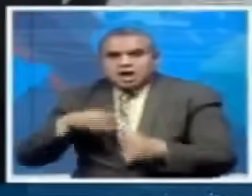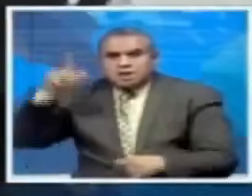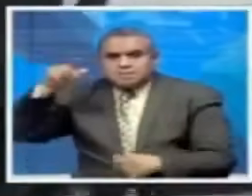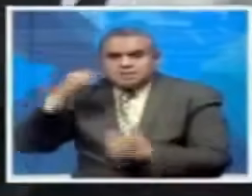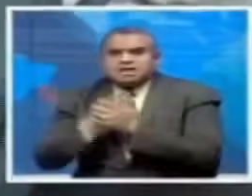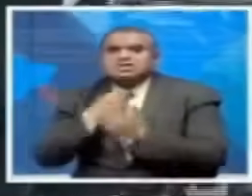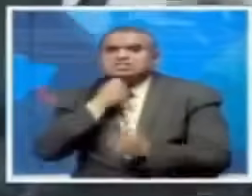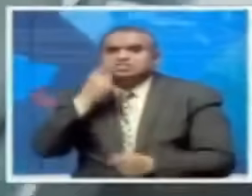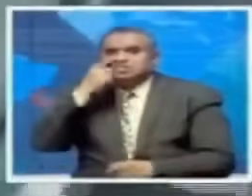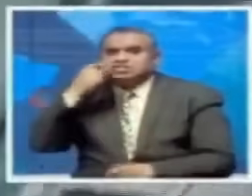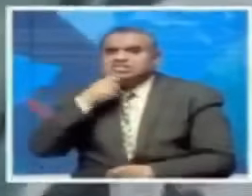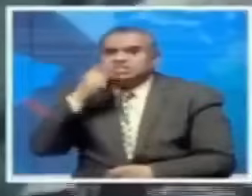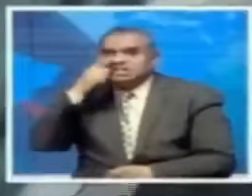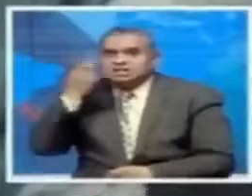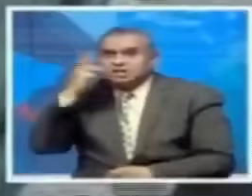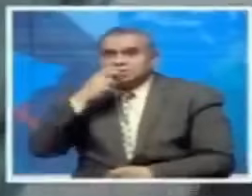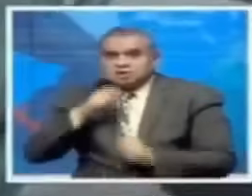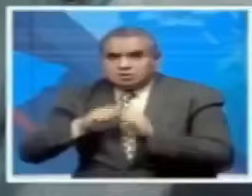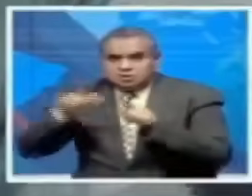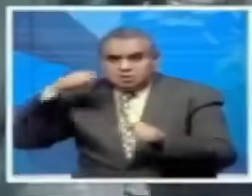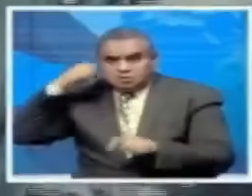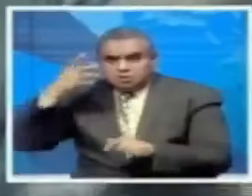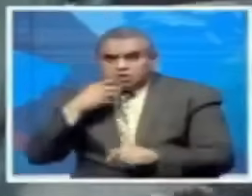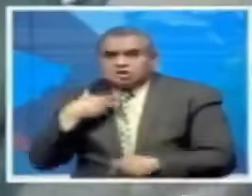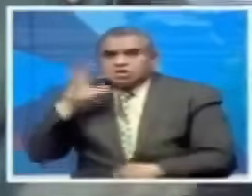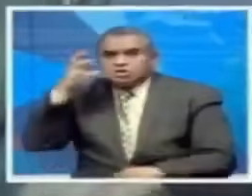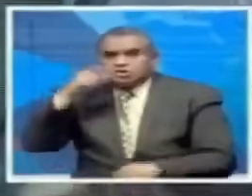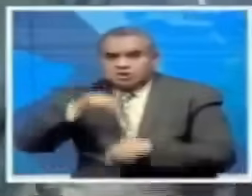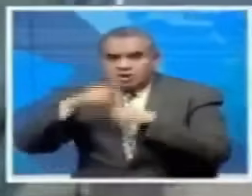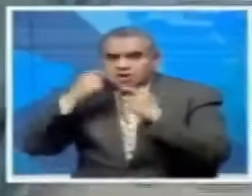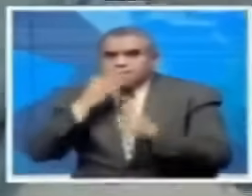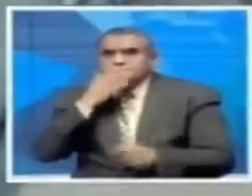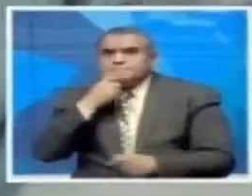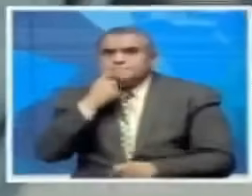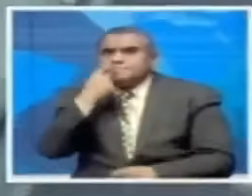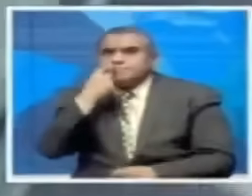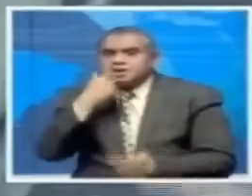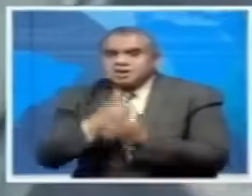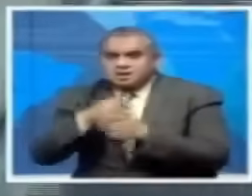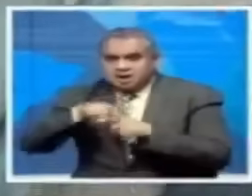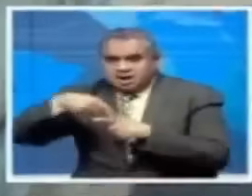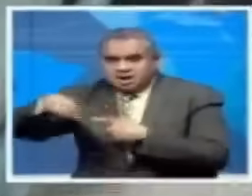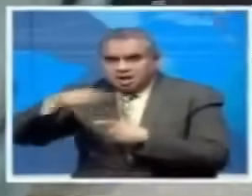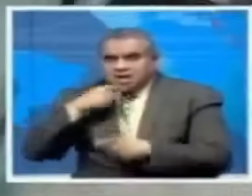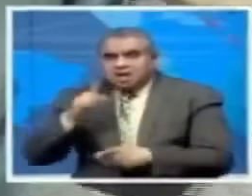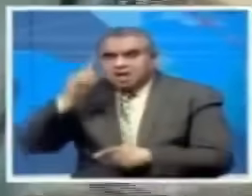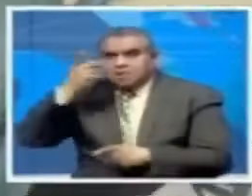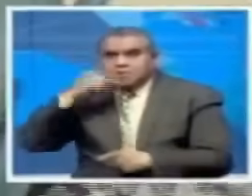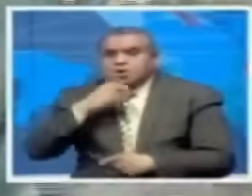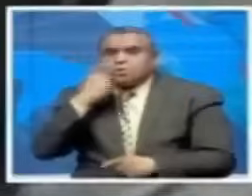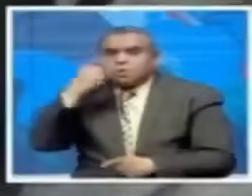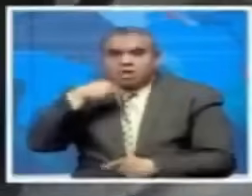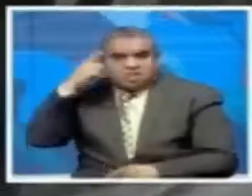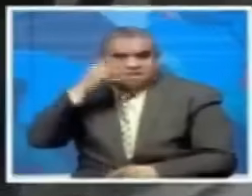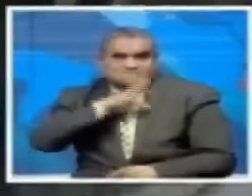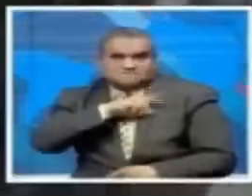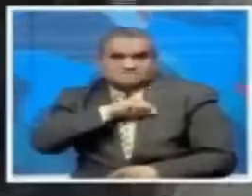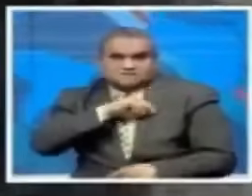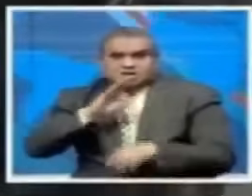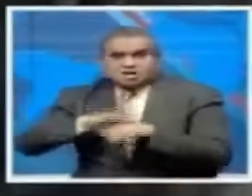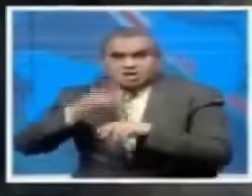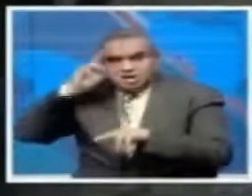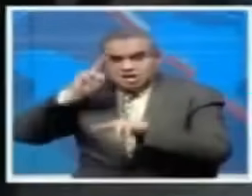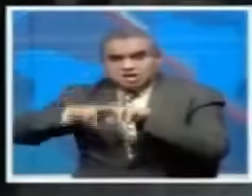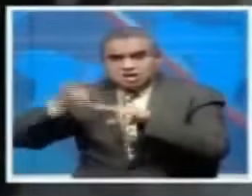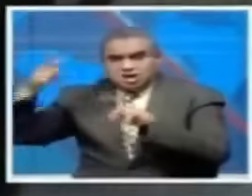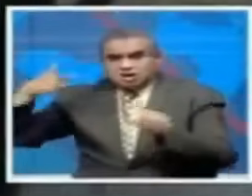أعلنت الوزارة استشهاد شاب في مدينة البيرة قرب مدينة رام الله وسط الضفة. كما استشهد فلسطيني برصاص الجيش